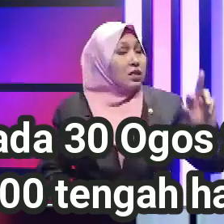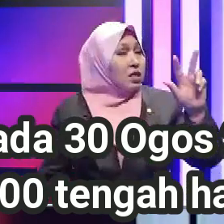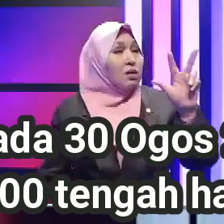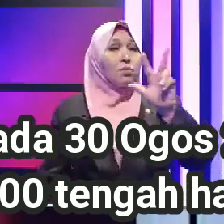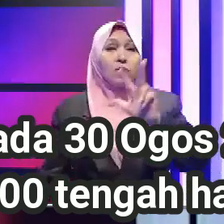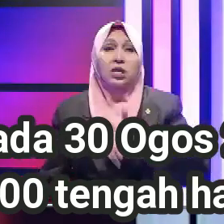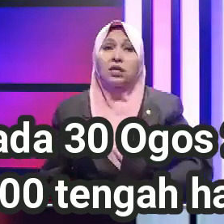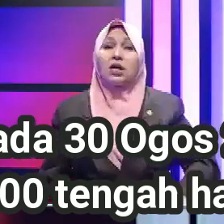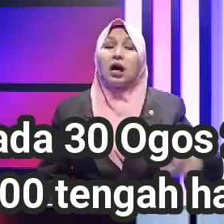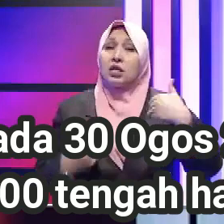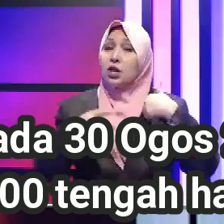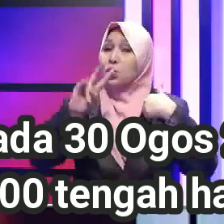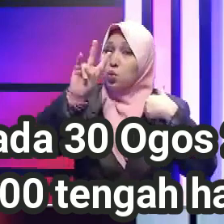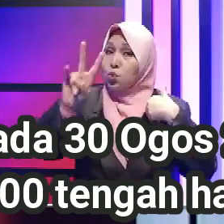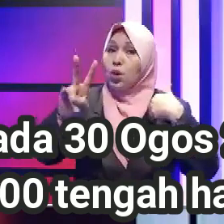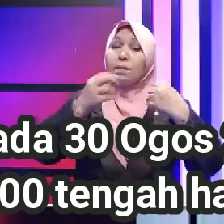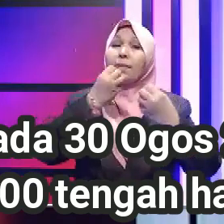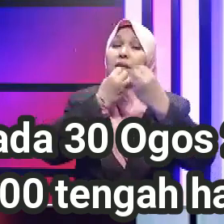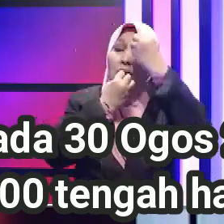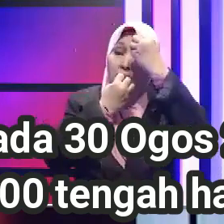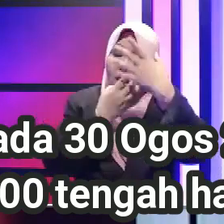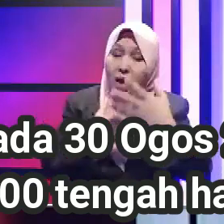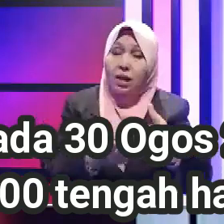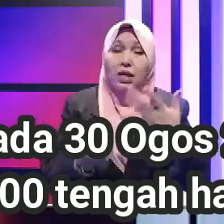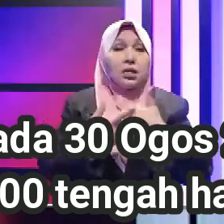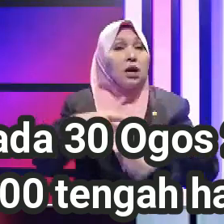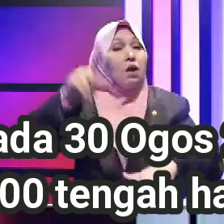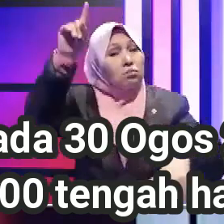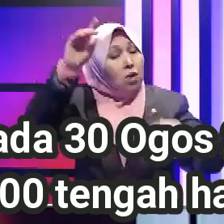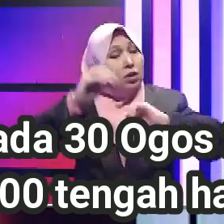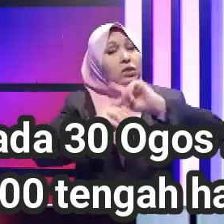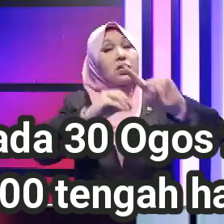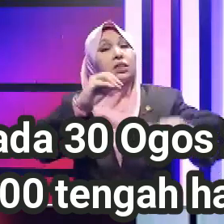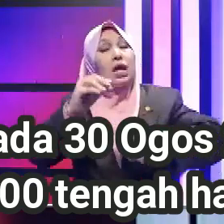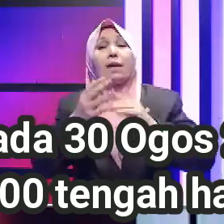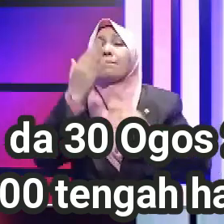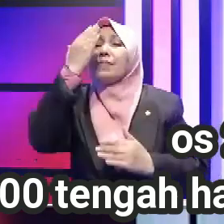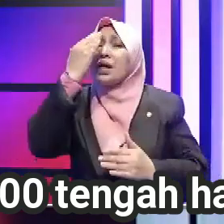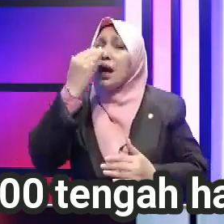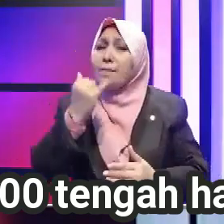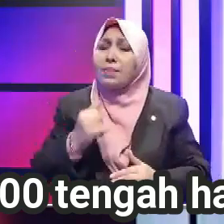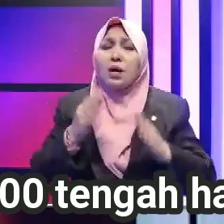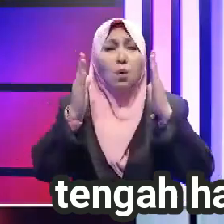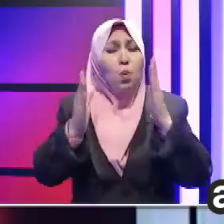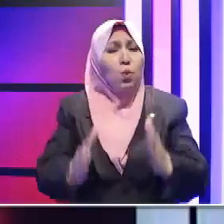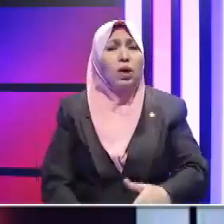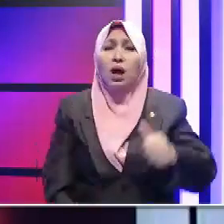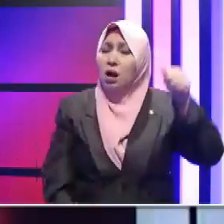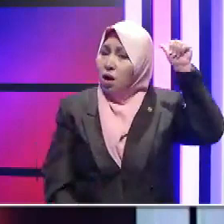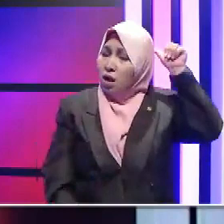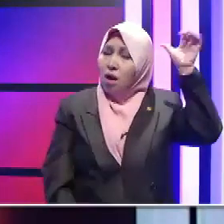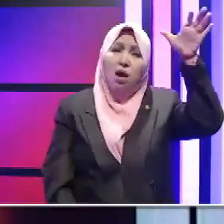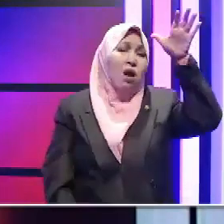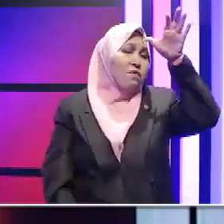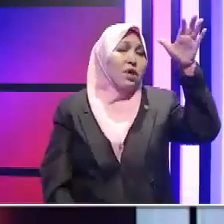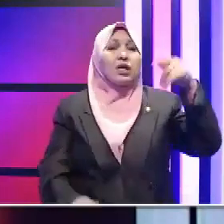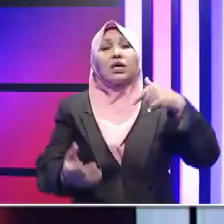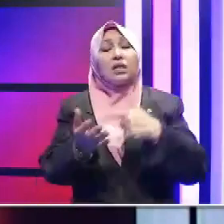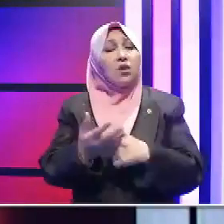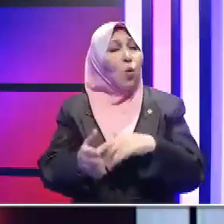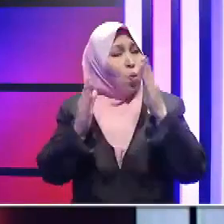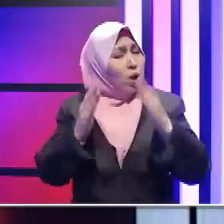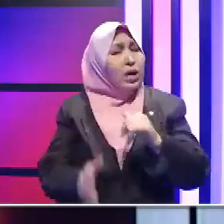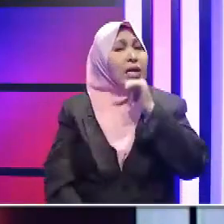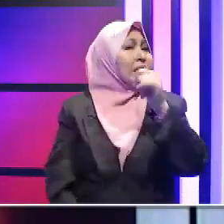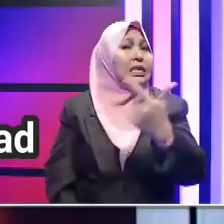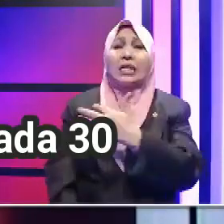yaitu ada dua kenyataan daripada Allah ta'ala mengenai tentang Mengapa orang-orang kafir ini ataupun orang-orang yang tidak